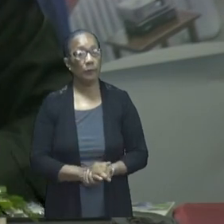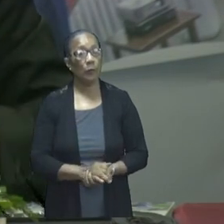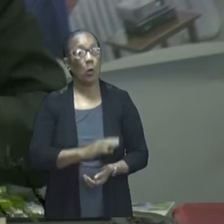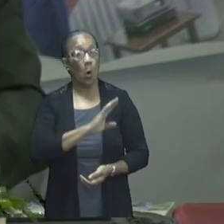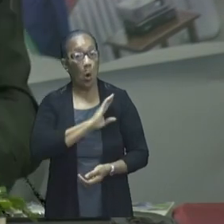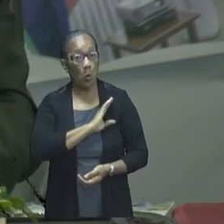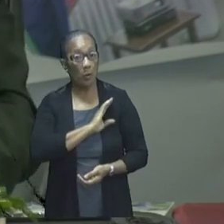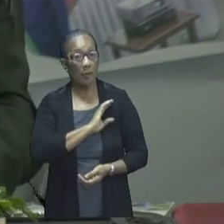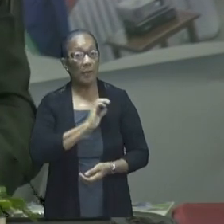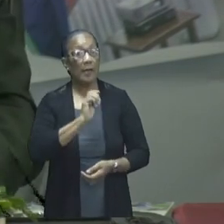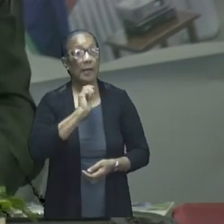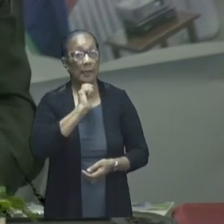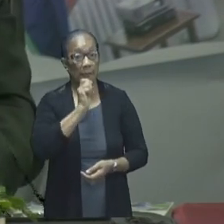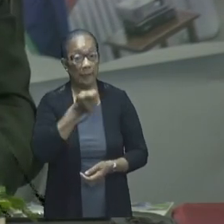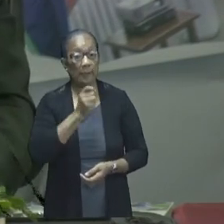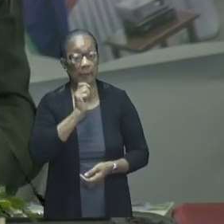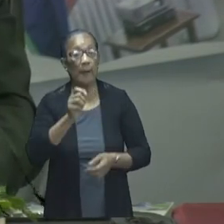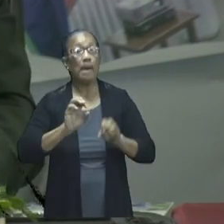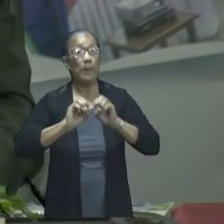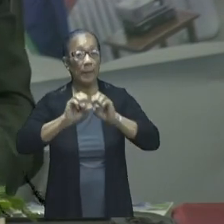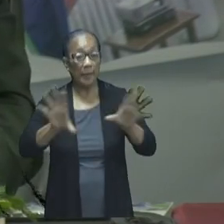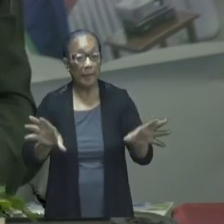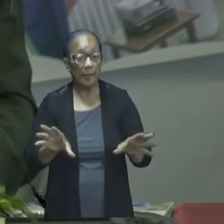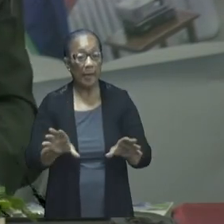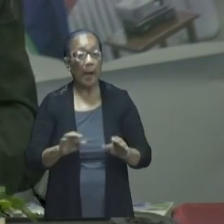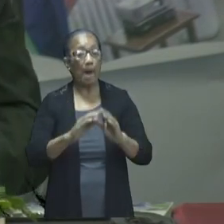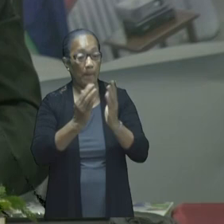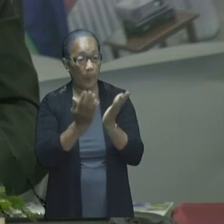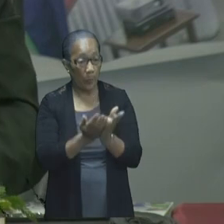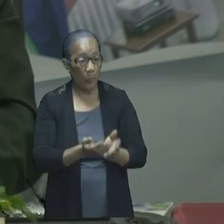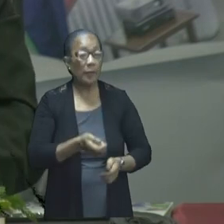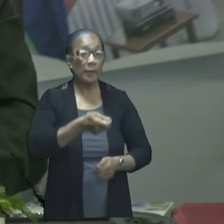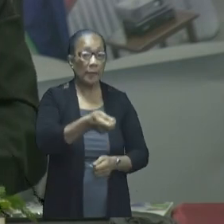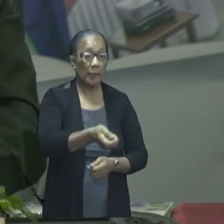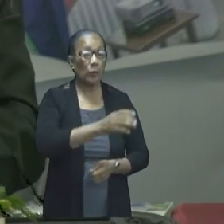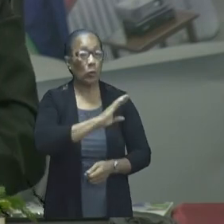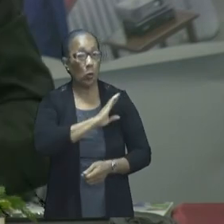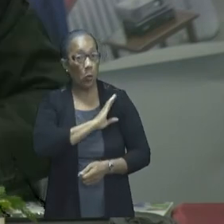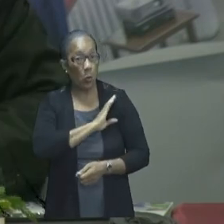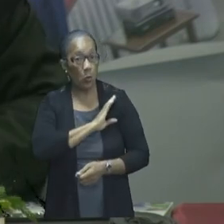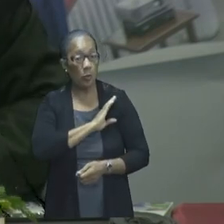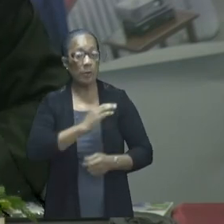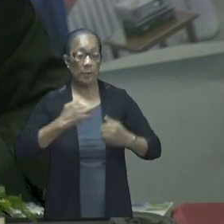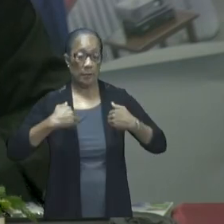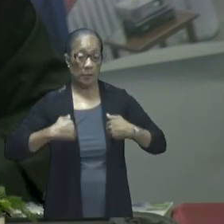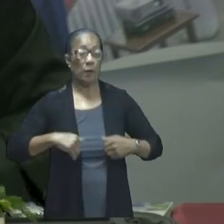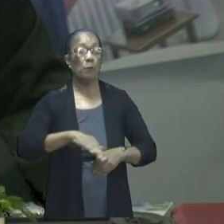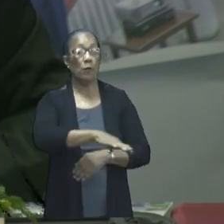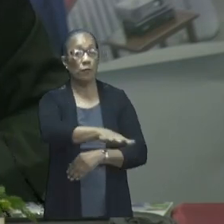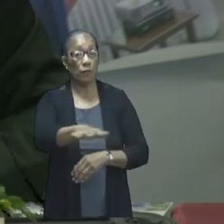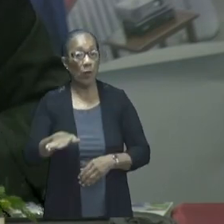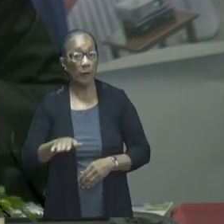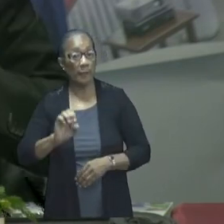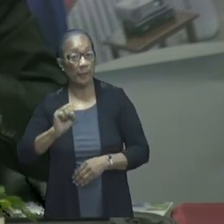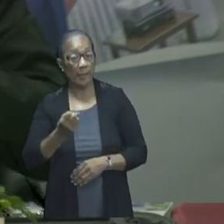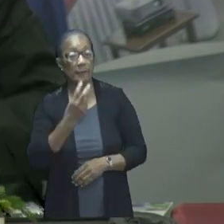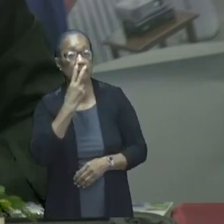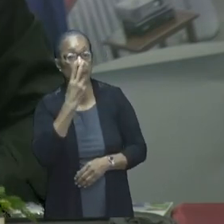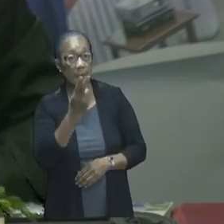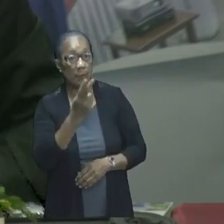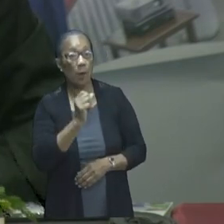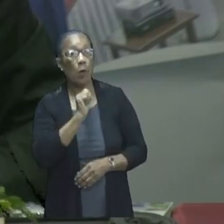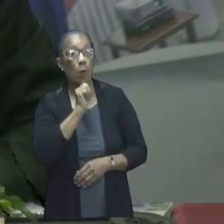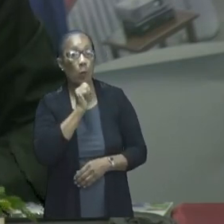ook een exemplaar de samenleving krijgt ook inzage en dus wat ik nu zou doen is